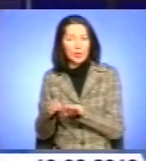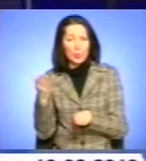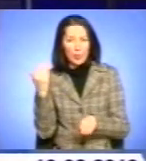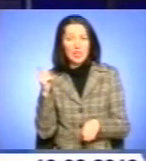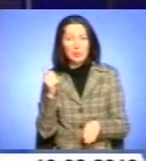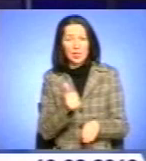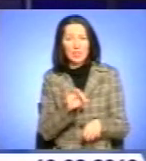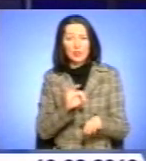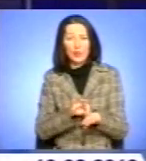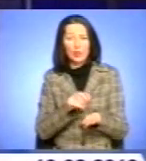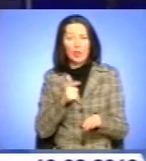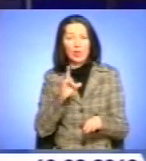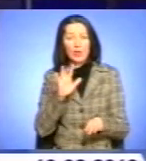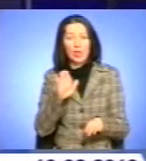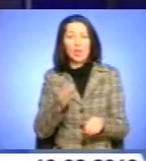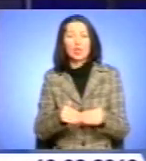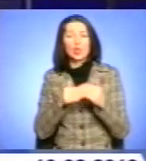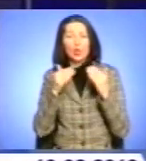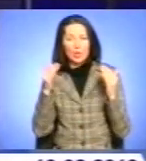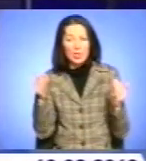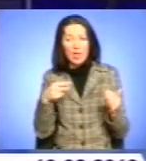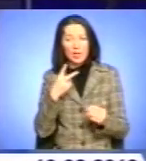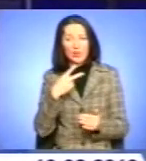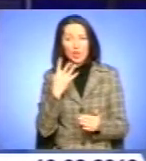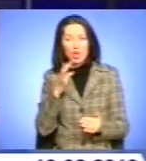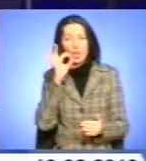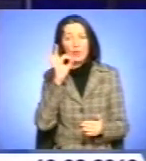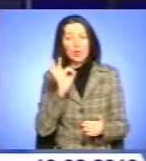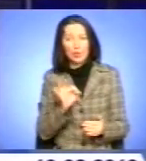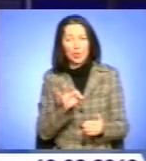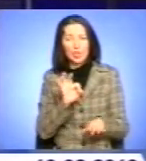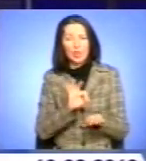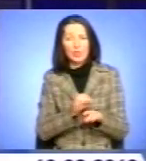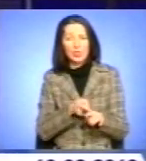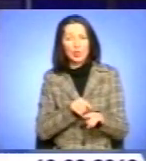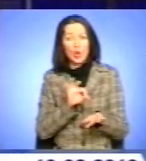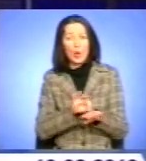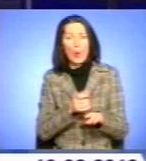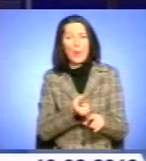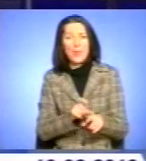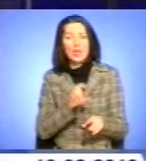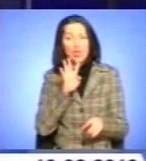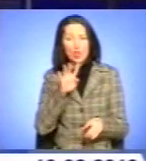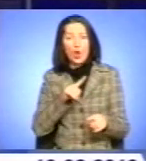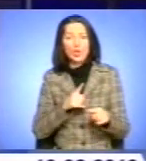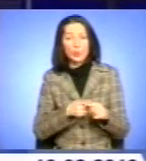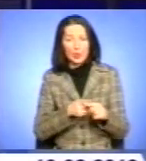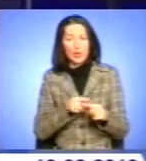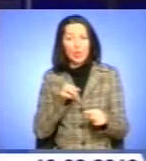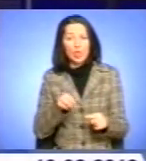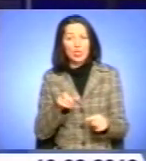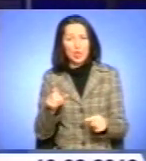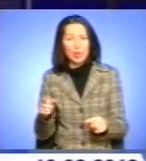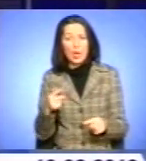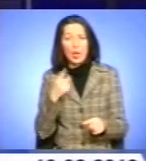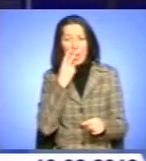тижнем захворюваність на ГРВІ зросла на 24%. Захворіло на цю недугу більше 4,5 тисяч осіб. На грип